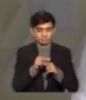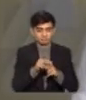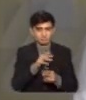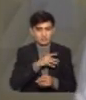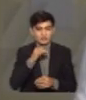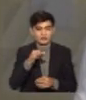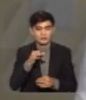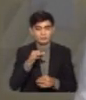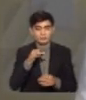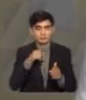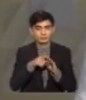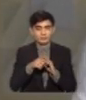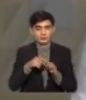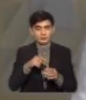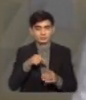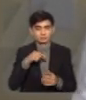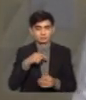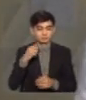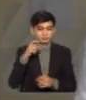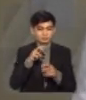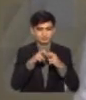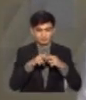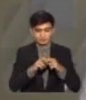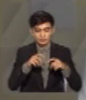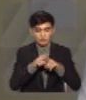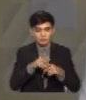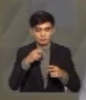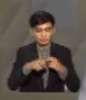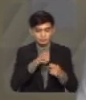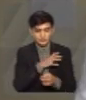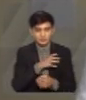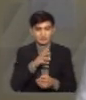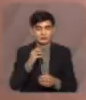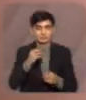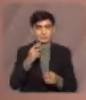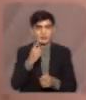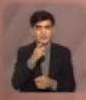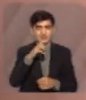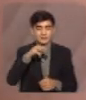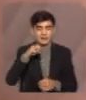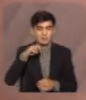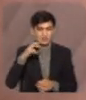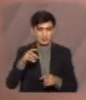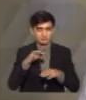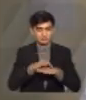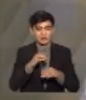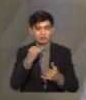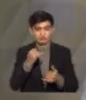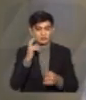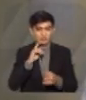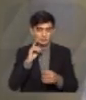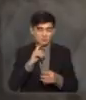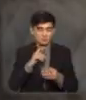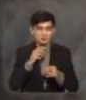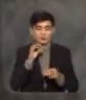– закрытая травма позвоночника, закрытый компрессивный перелом позвоночника первой степени. В данный момент состояние средней